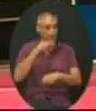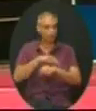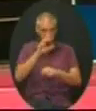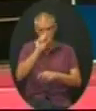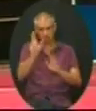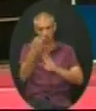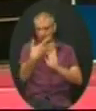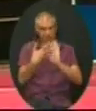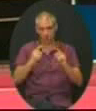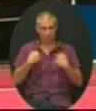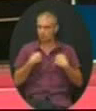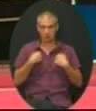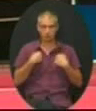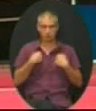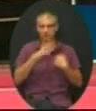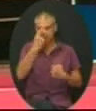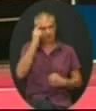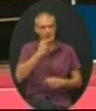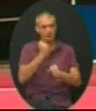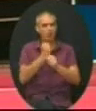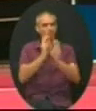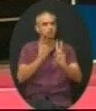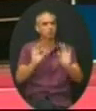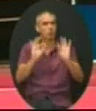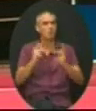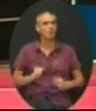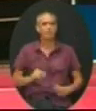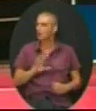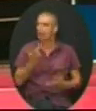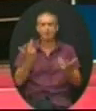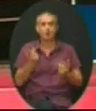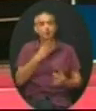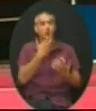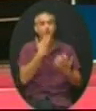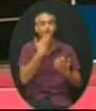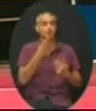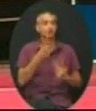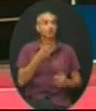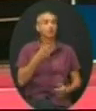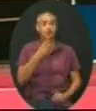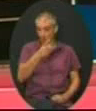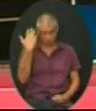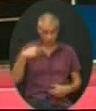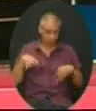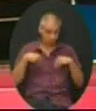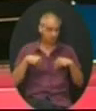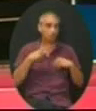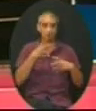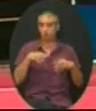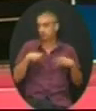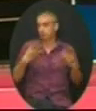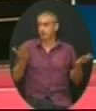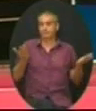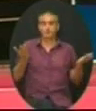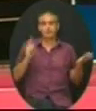צריך לחקר, לא אנחנו. אם ידעת, למה לא עצרת? למה לא עשית? אז אני אומר לך, מה הוא הסביר בעניין הזה? אז הוא הסכים. מה הוא הסכים? הוא הסכים,